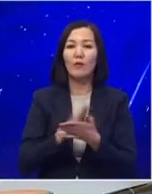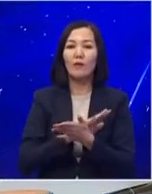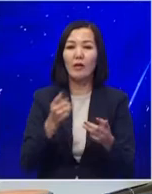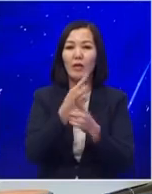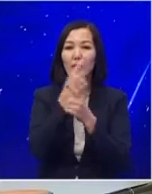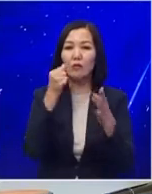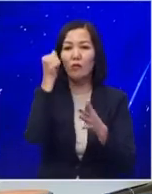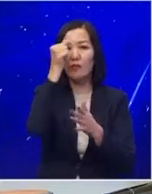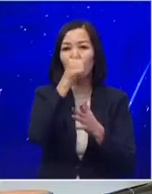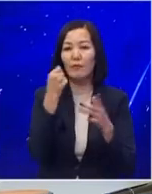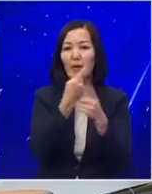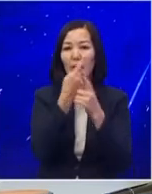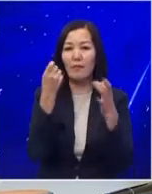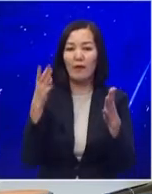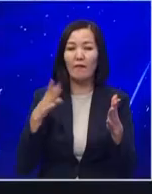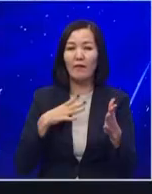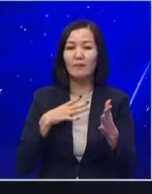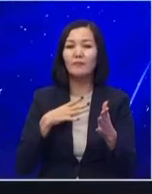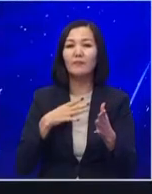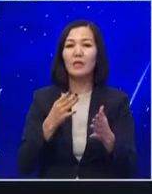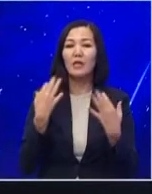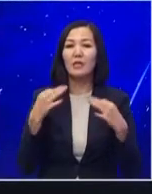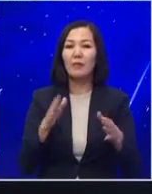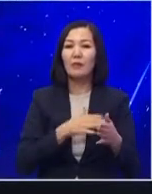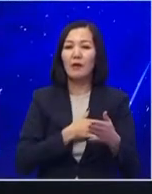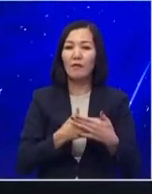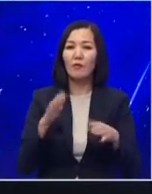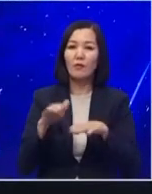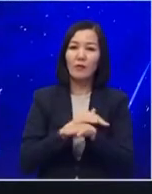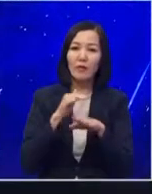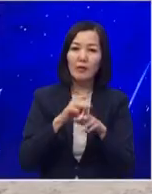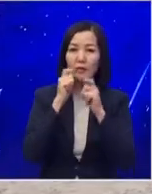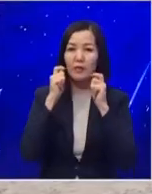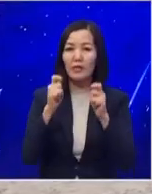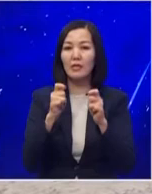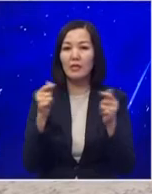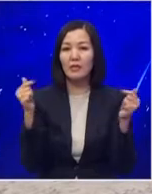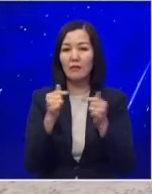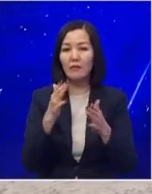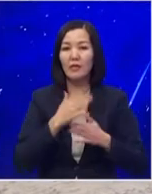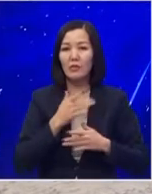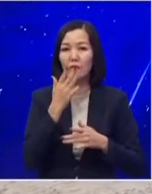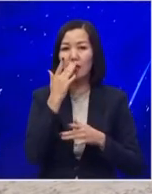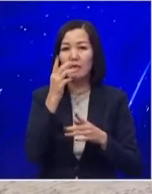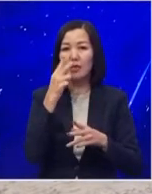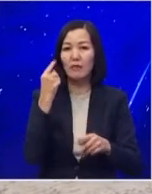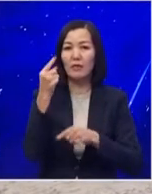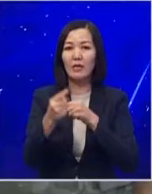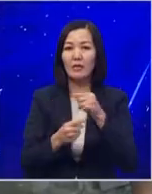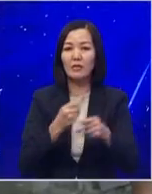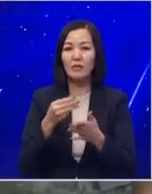государства касым-жомарт токаев суть добровольчества делать что-то из благих намерений соответствует нашим национальным традициям и